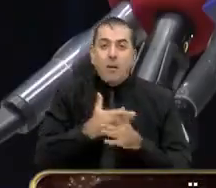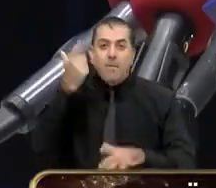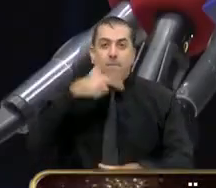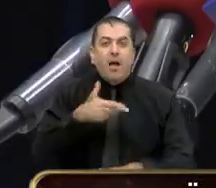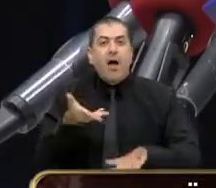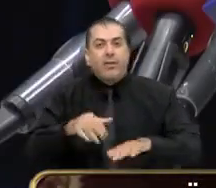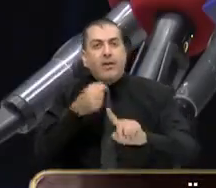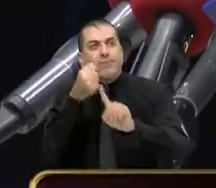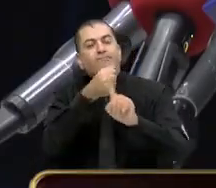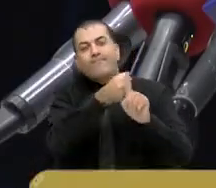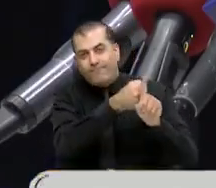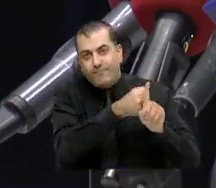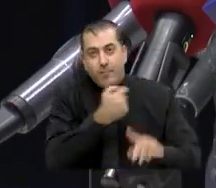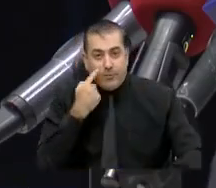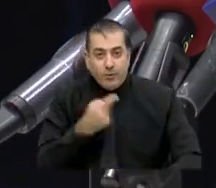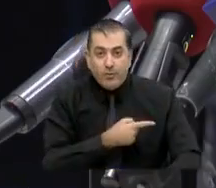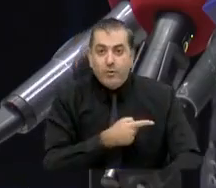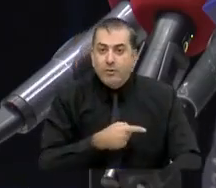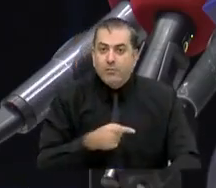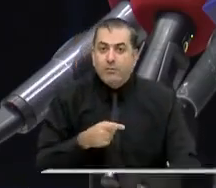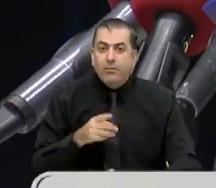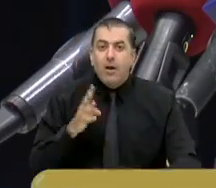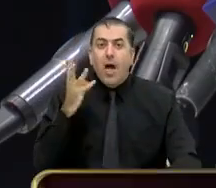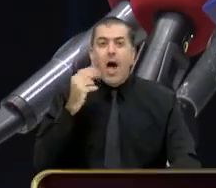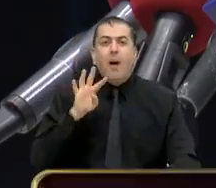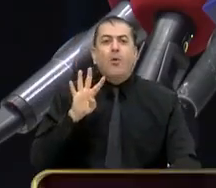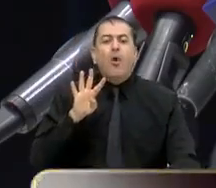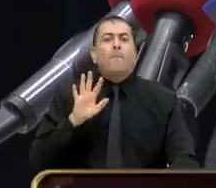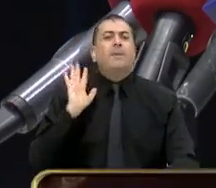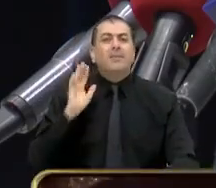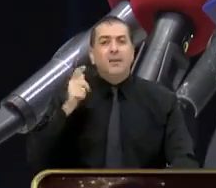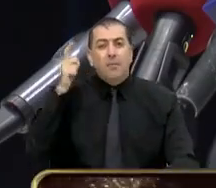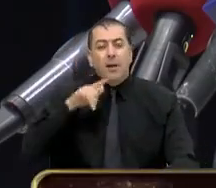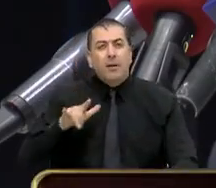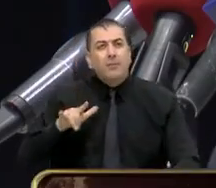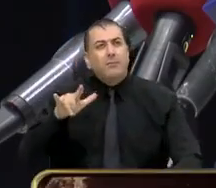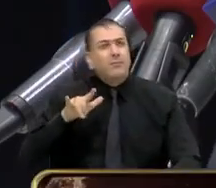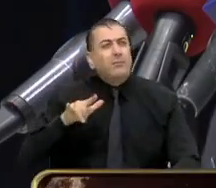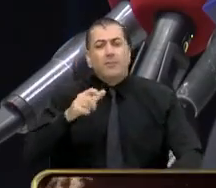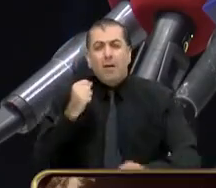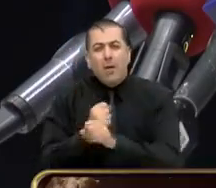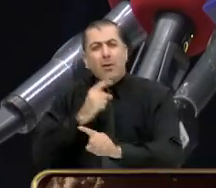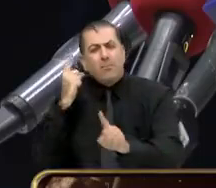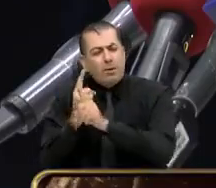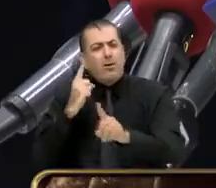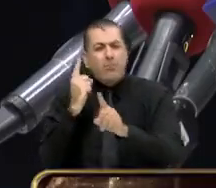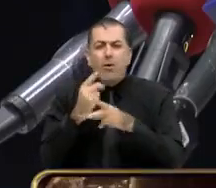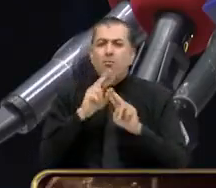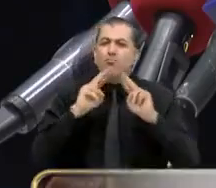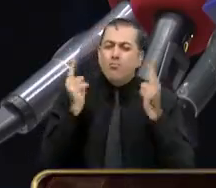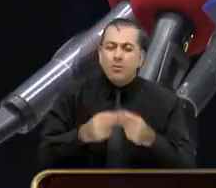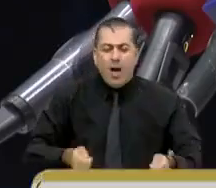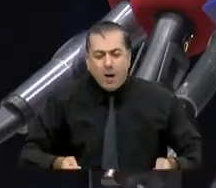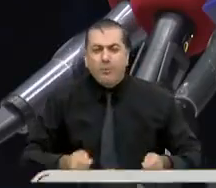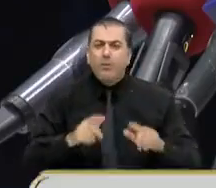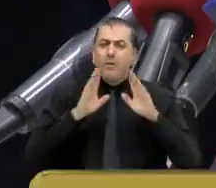138 لقاء ومؤتمر خلال 4 أيام اللي شارك فيه جلالة الملك، إما شخصيا وإما من خلال